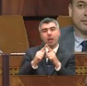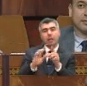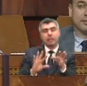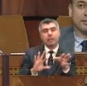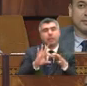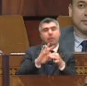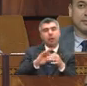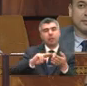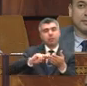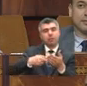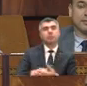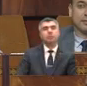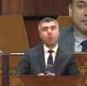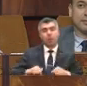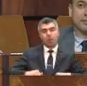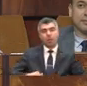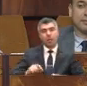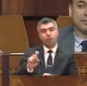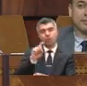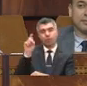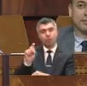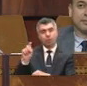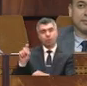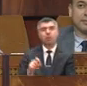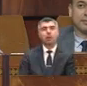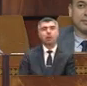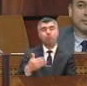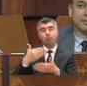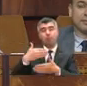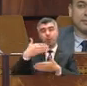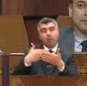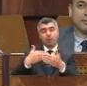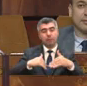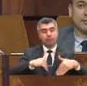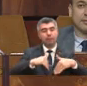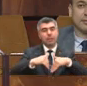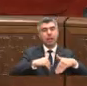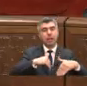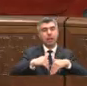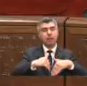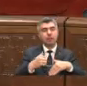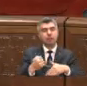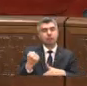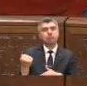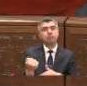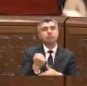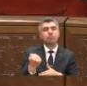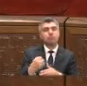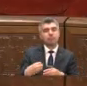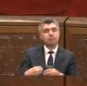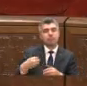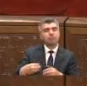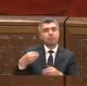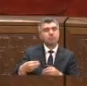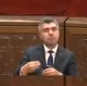المبرمة بين الوزارة والجامعات الترابية لبناء الشبكة الطرقية تعثرا وتأخرا كثيرا